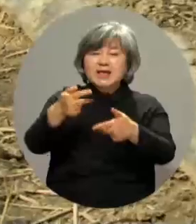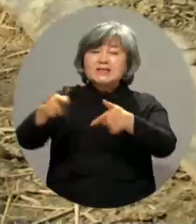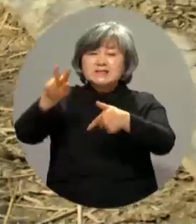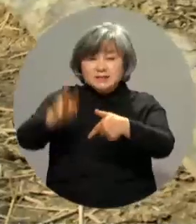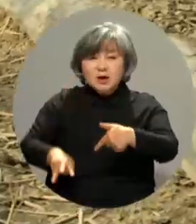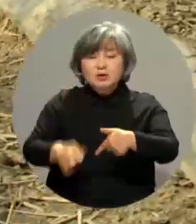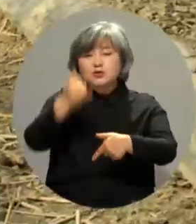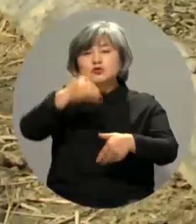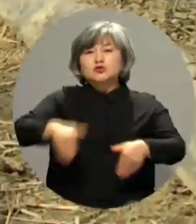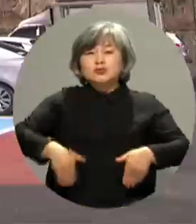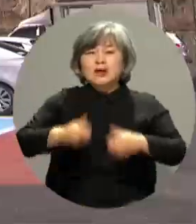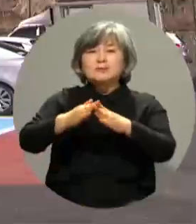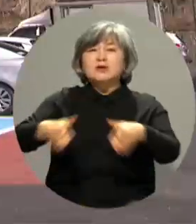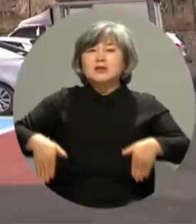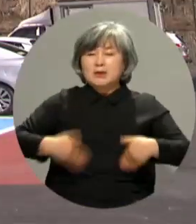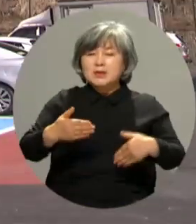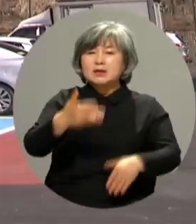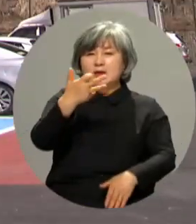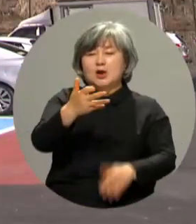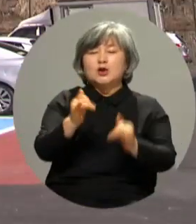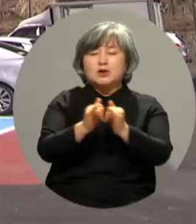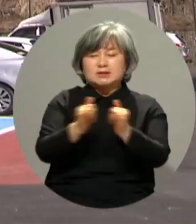인천 충남 전남이 18명입니다